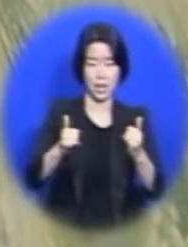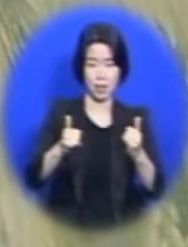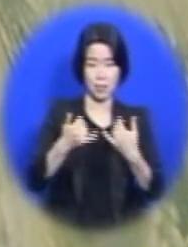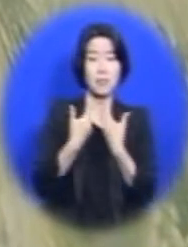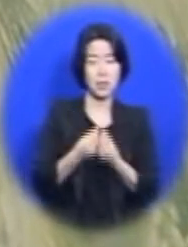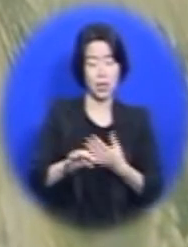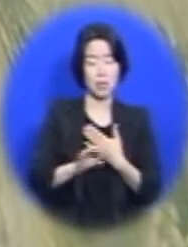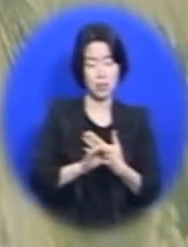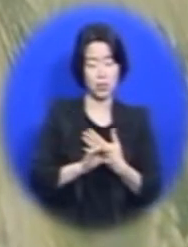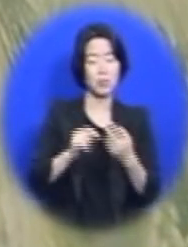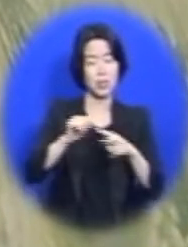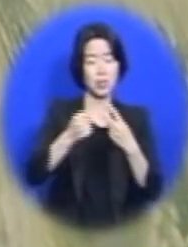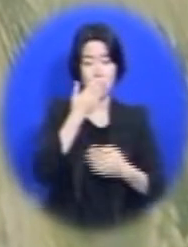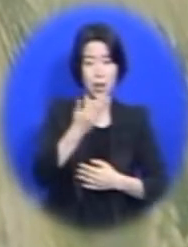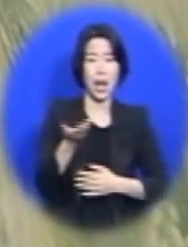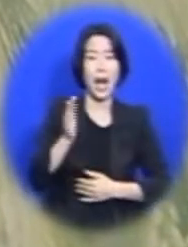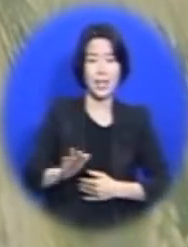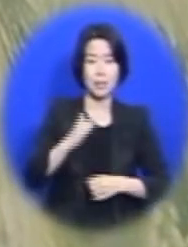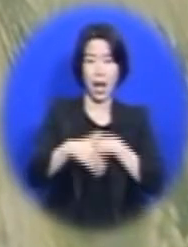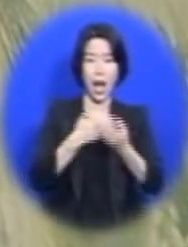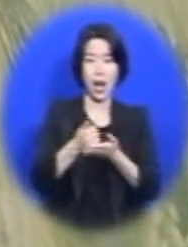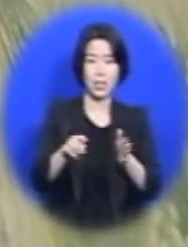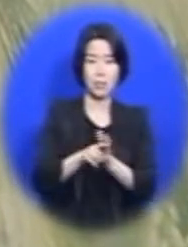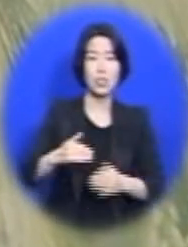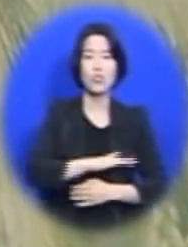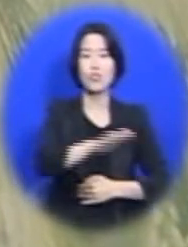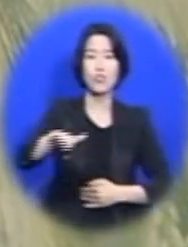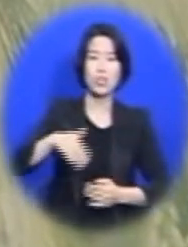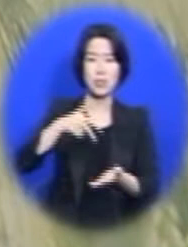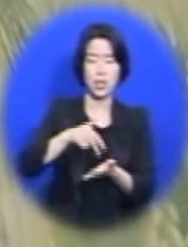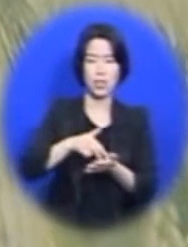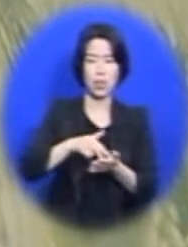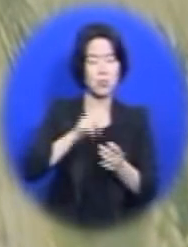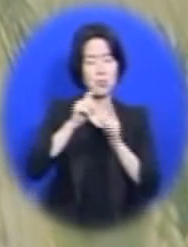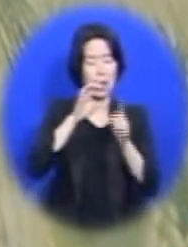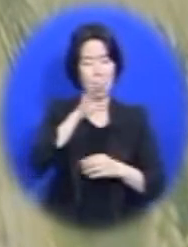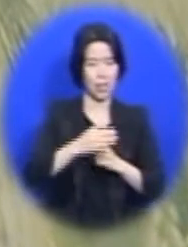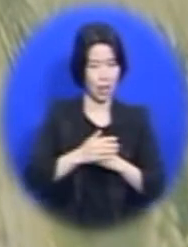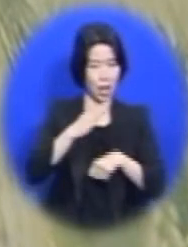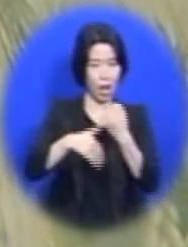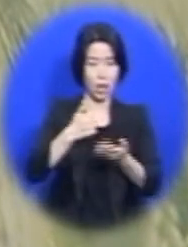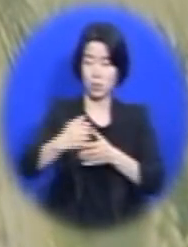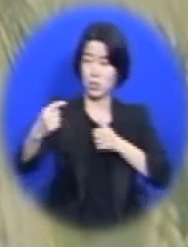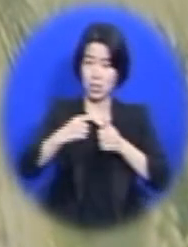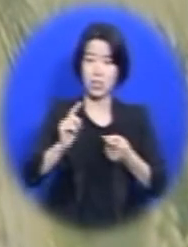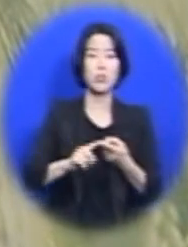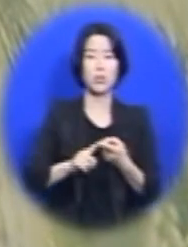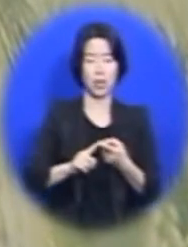되지만 하나님을 믿는 우리들에게는 사실 말이 안 되죠. 하나님이 그렇게 하라고 하신 것을 말입니다.